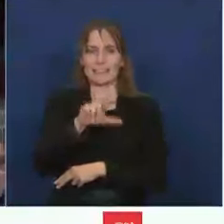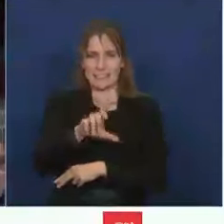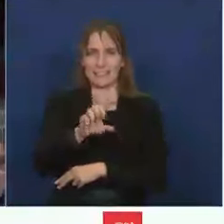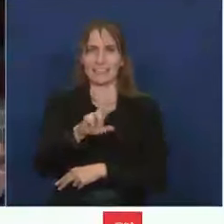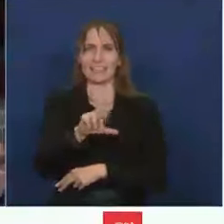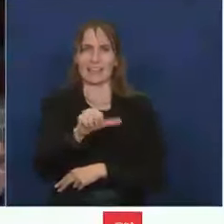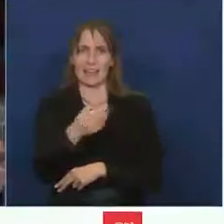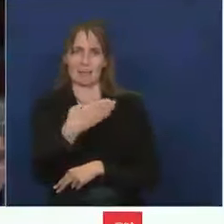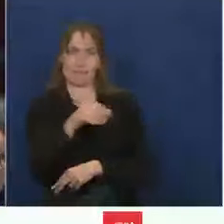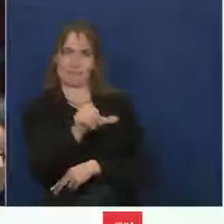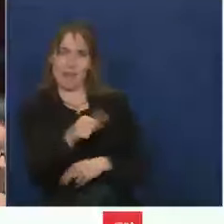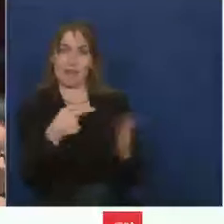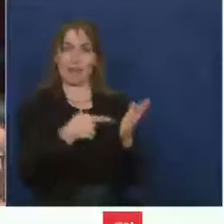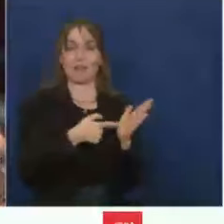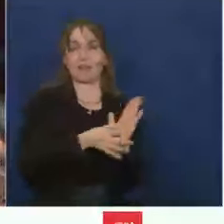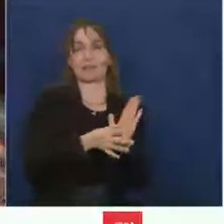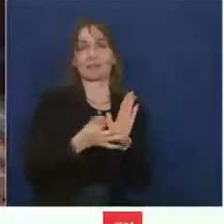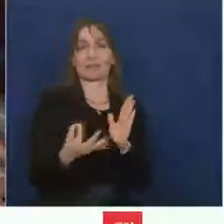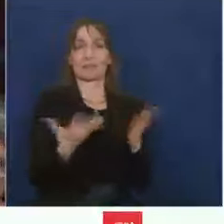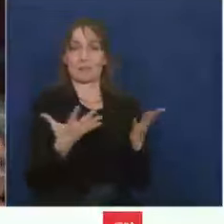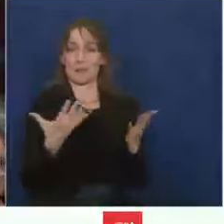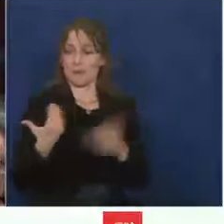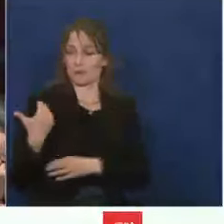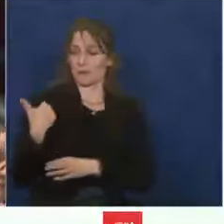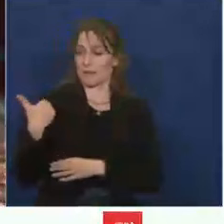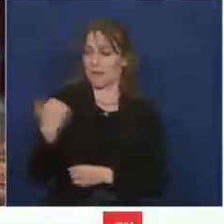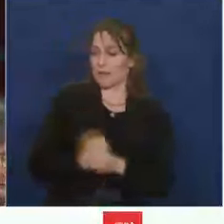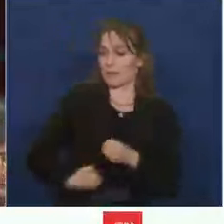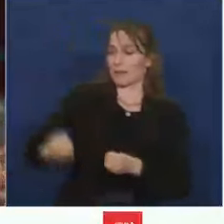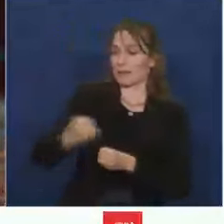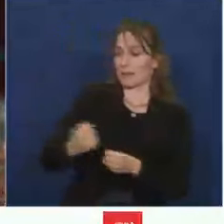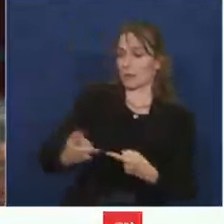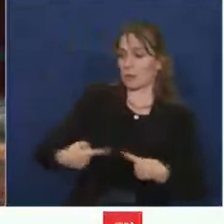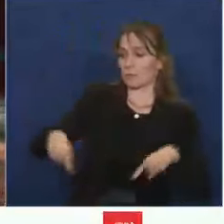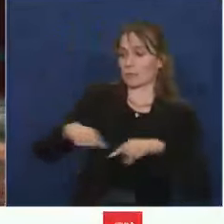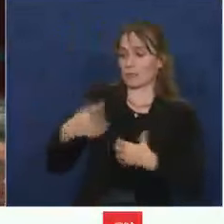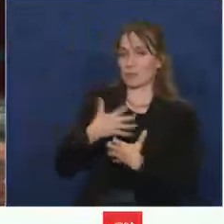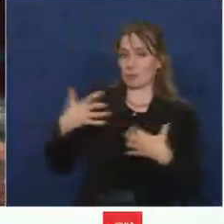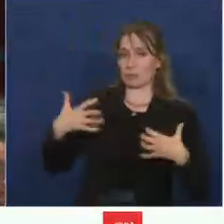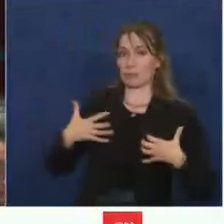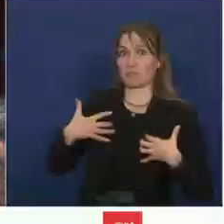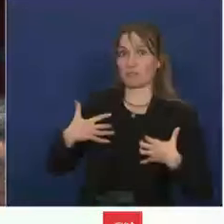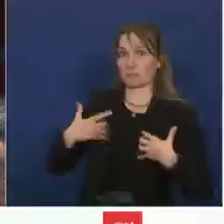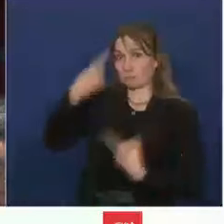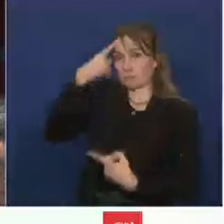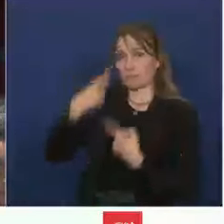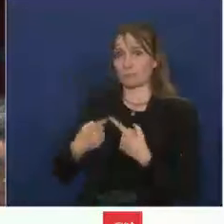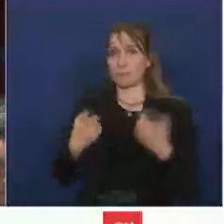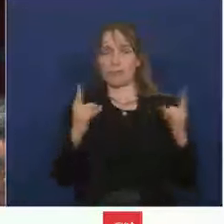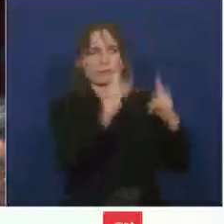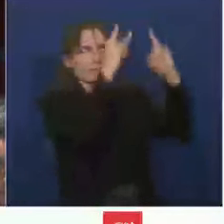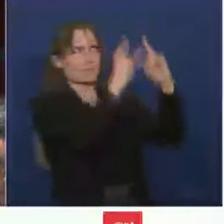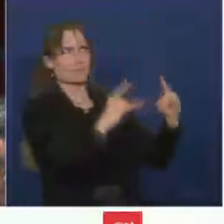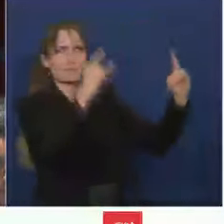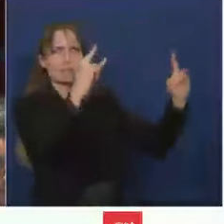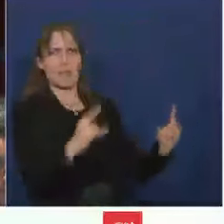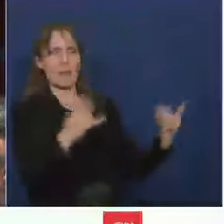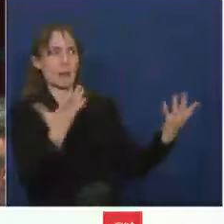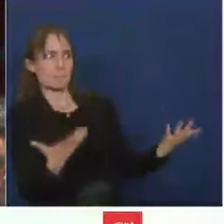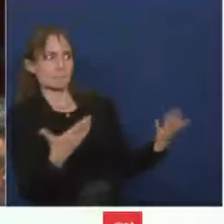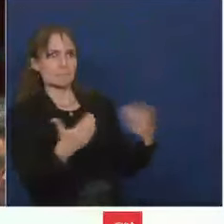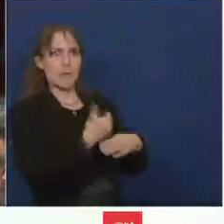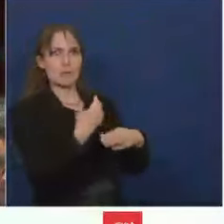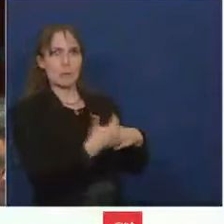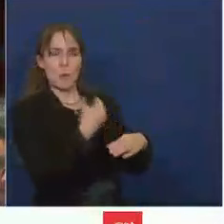d'un comité scientifique pour statuer sur l'avenir de la serre et dont vous auriez, sous les réserves de rigueur en matière